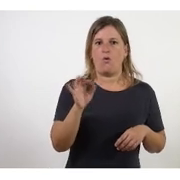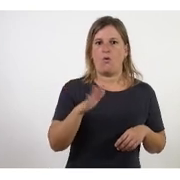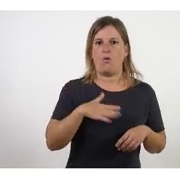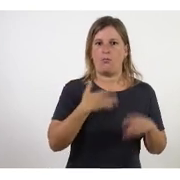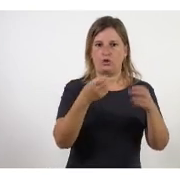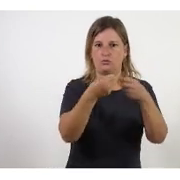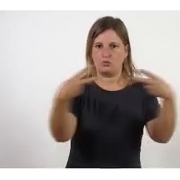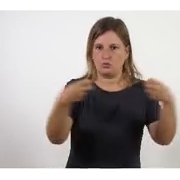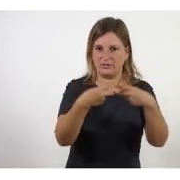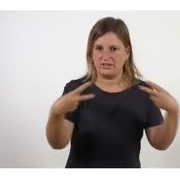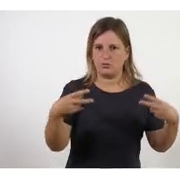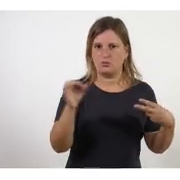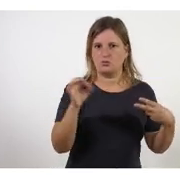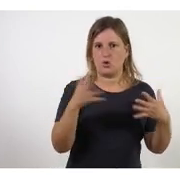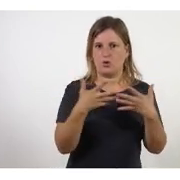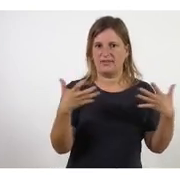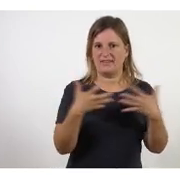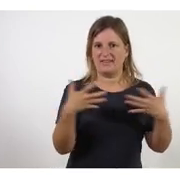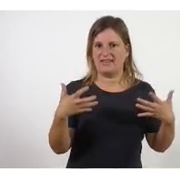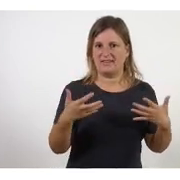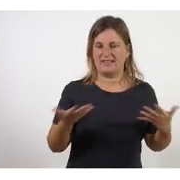transcripció i alguns textos més.